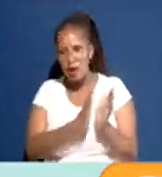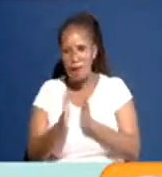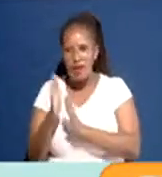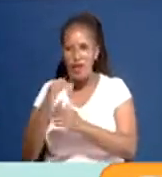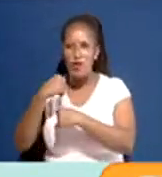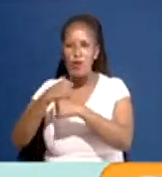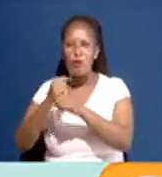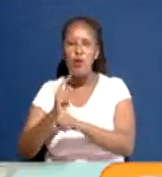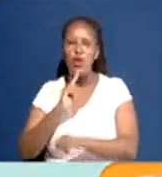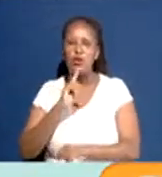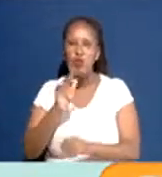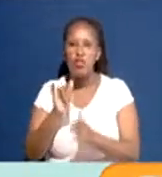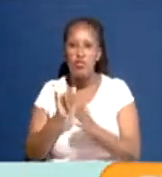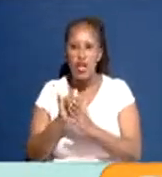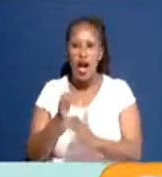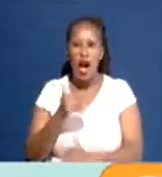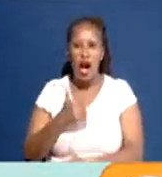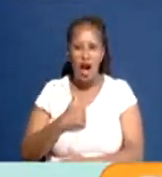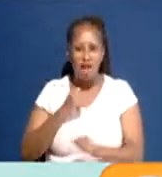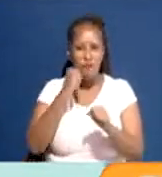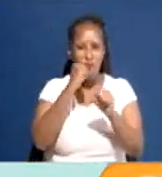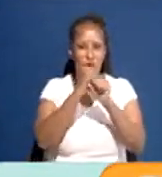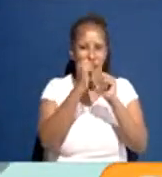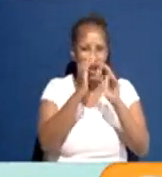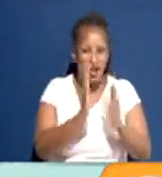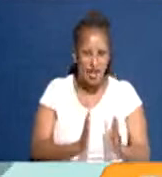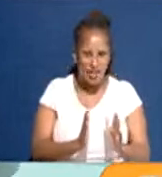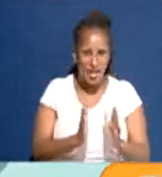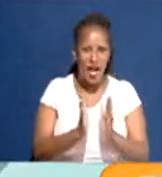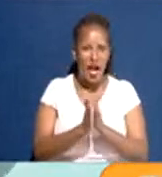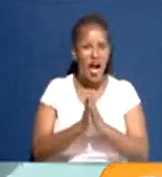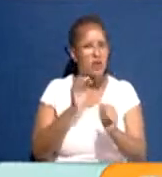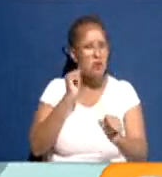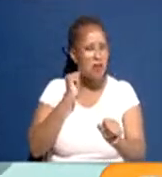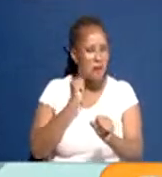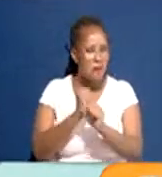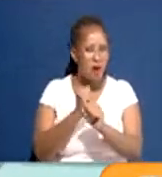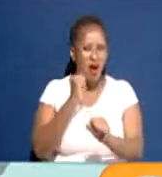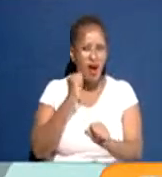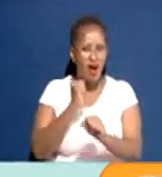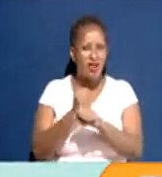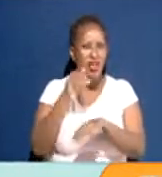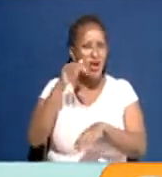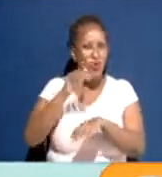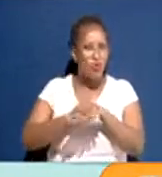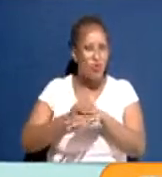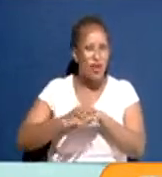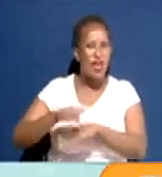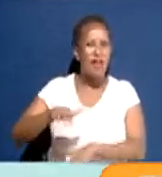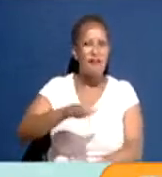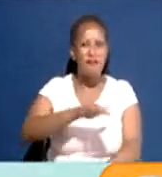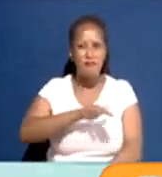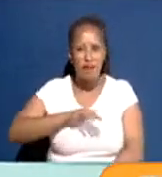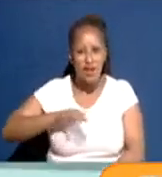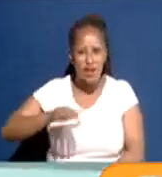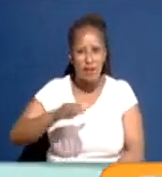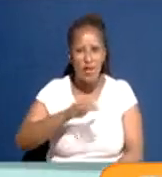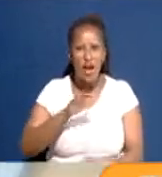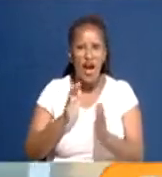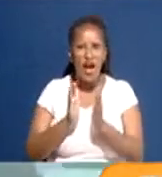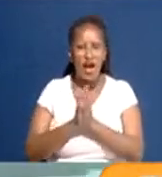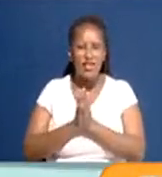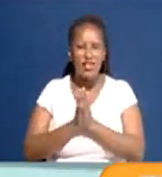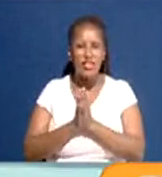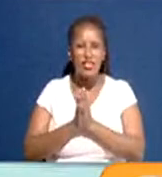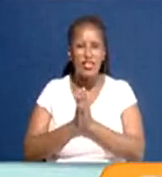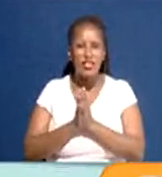ya kwamba tuko na wafanyikazi na wanafanya kazi katika mazingira na katika hali